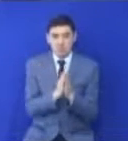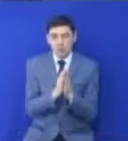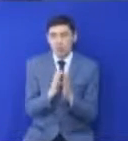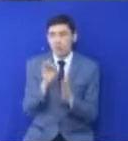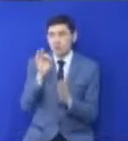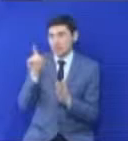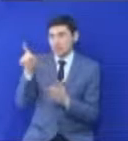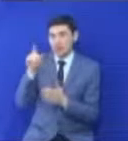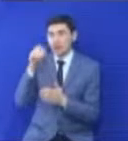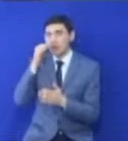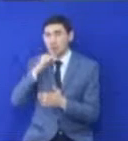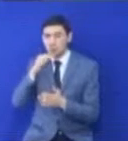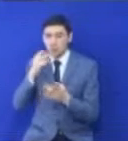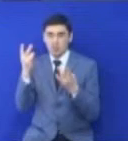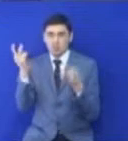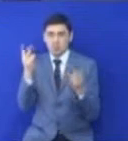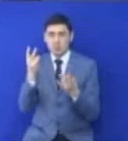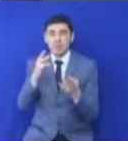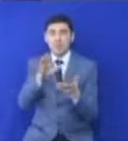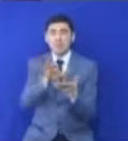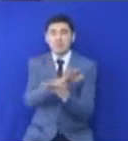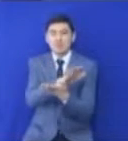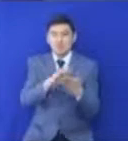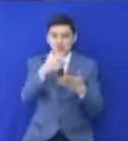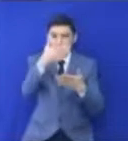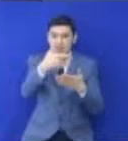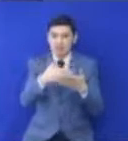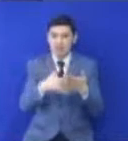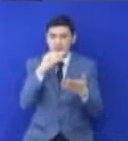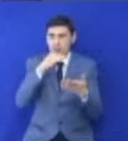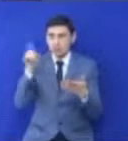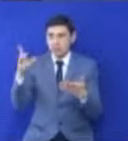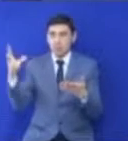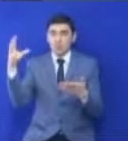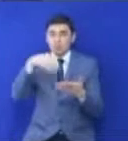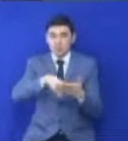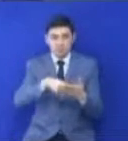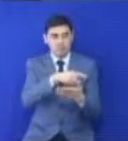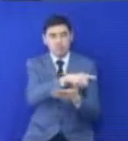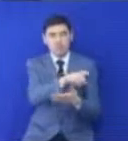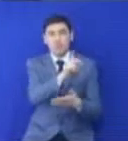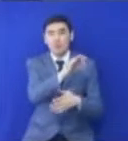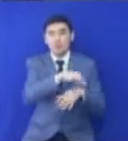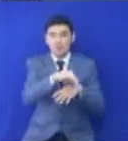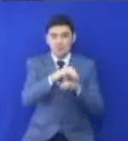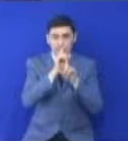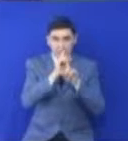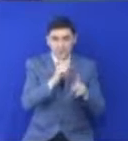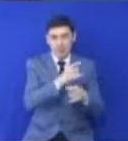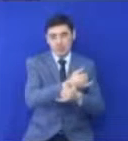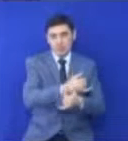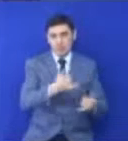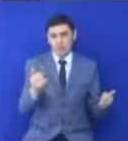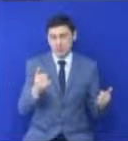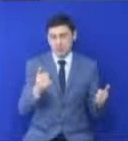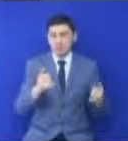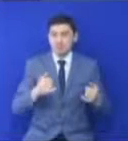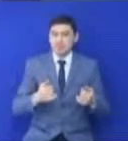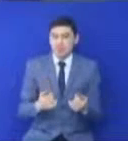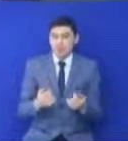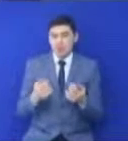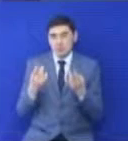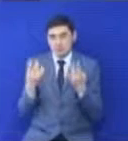сауал жолдап отырмыз. Облыстық денсаулық сақтау басқармасында тарттық. Тізімде болмағаннан кейін мемлекеттік қолдау да болмайды.